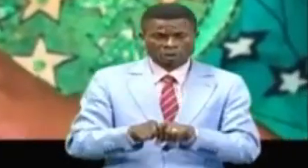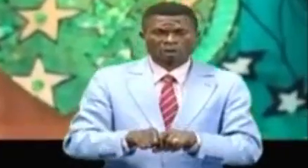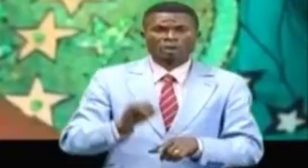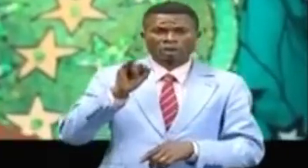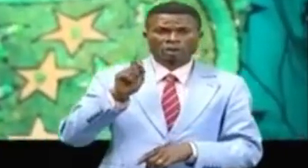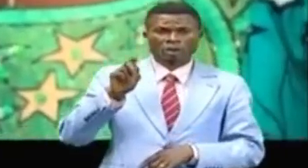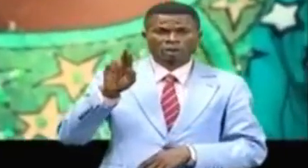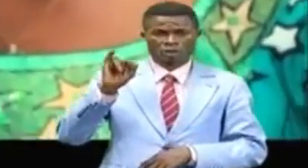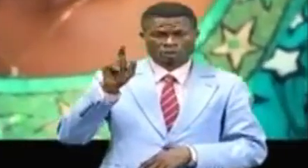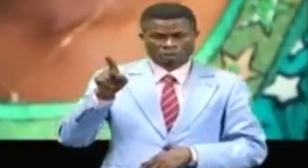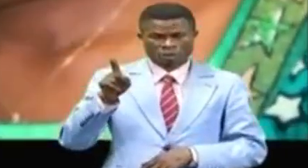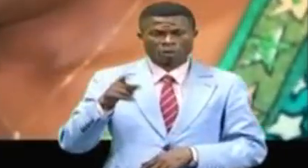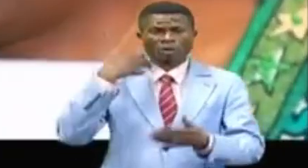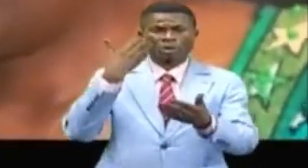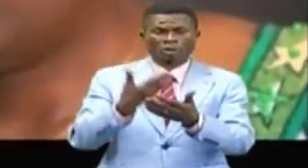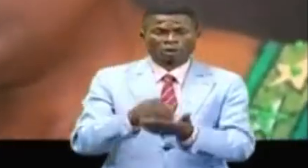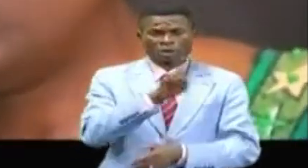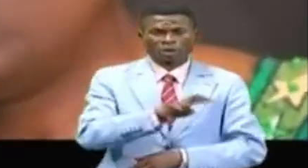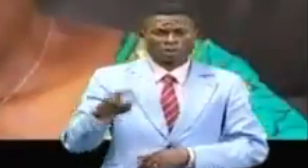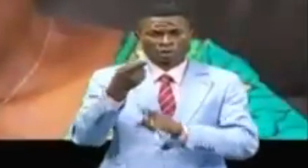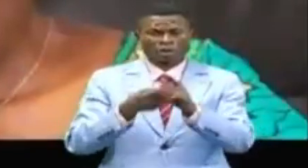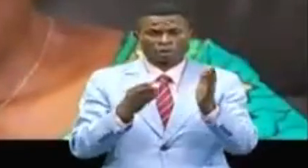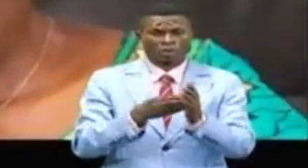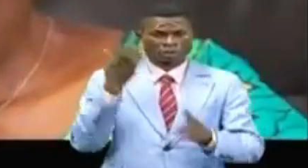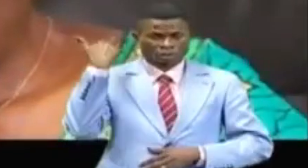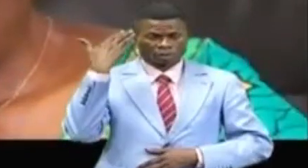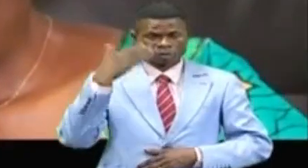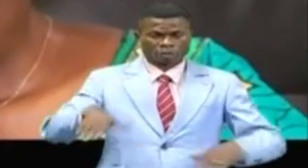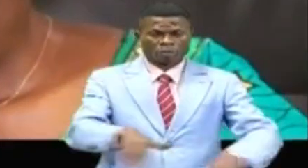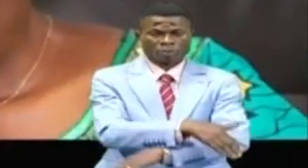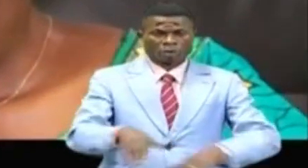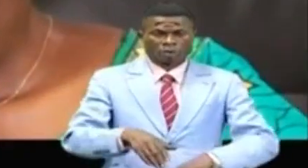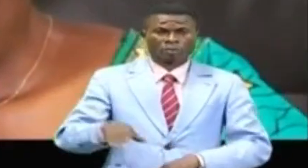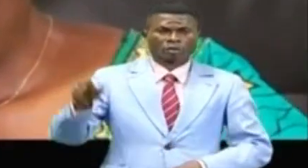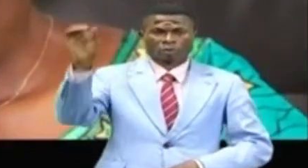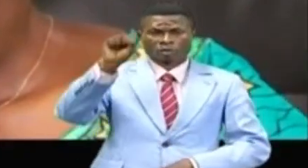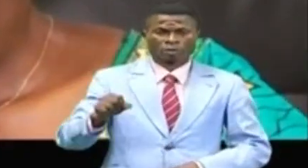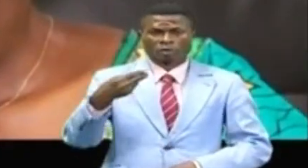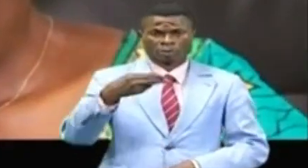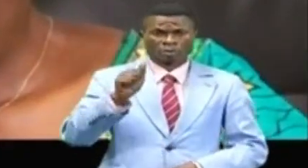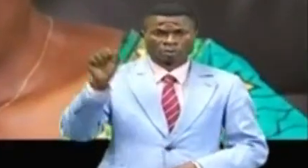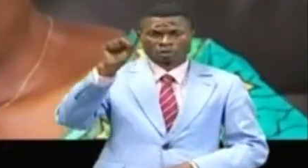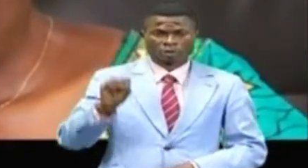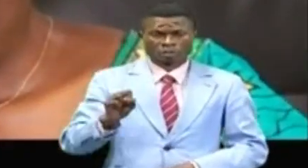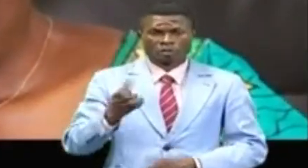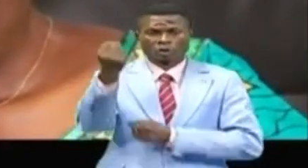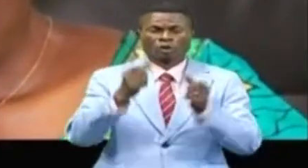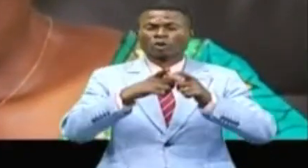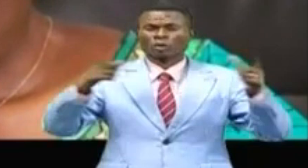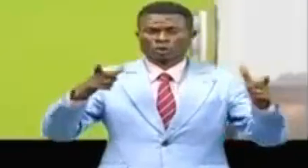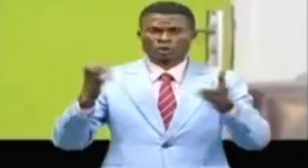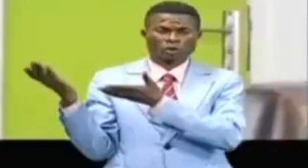saillants, notamment l'arrivée le 22 septembre dernier par la frontière d'Ishasha, de gros véhicules transportant les matériels de